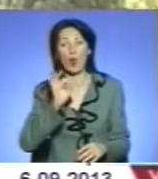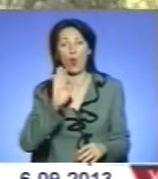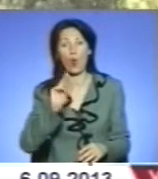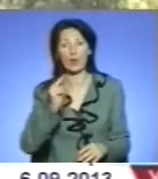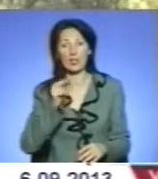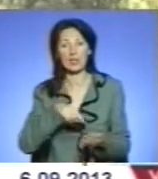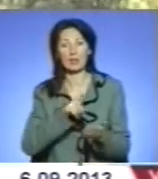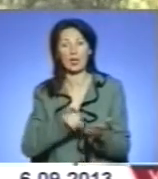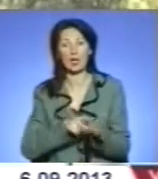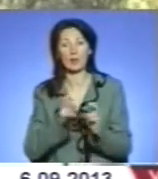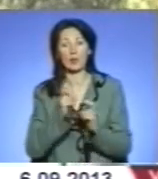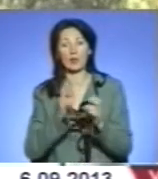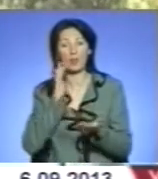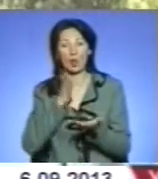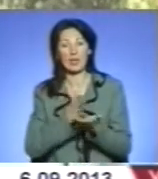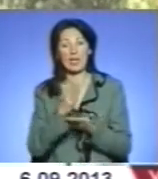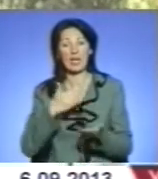промислової політики нашої держави.